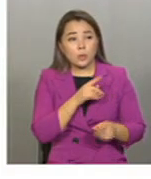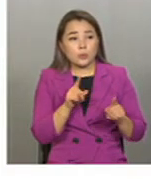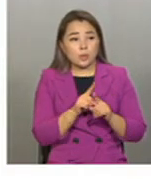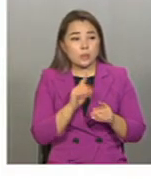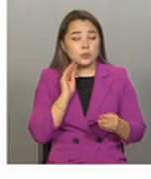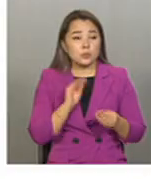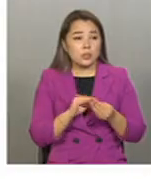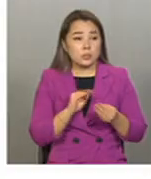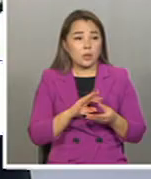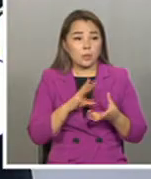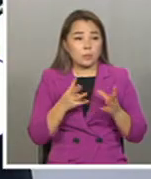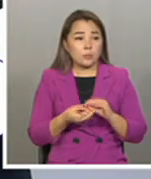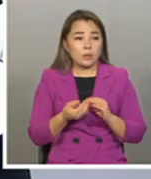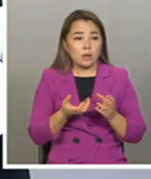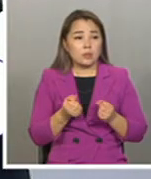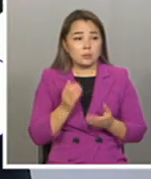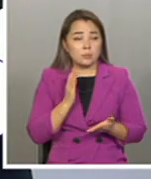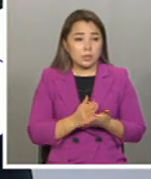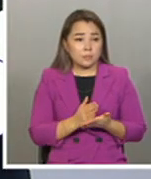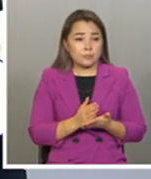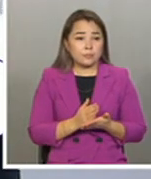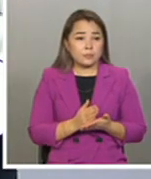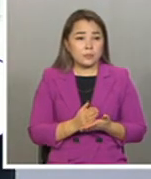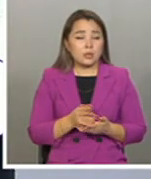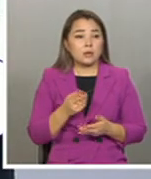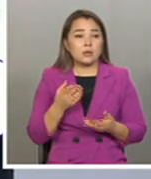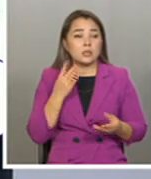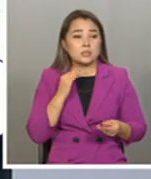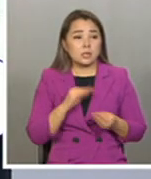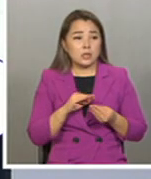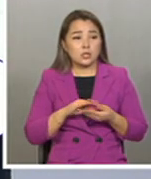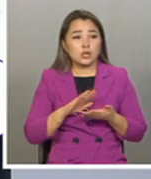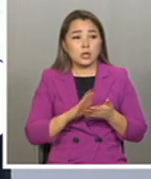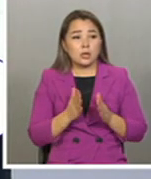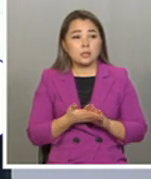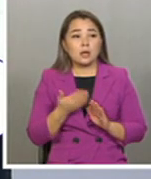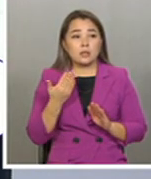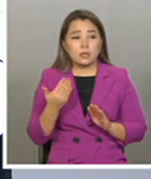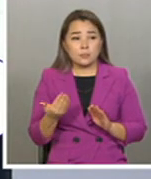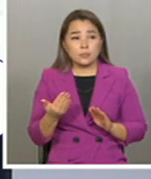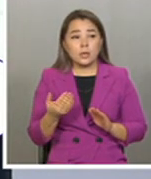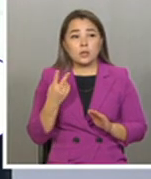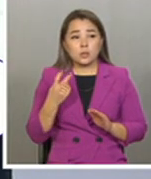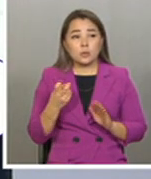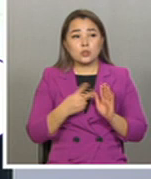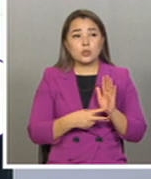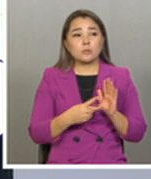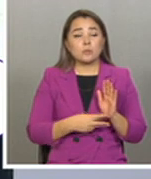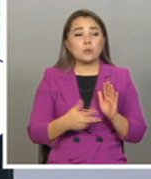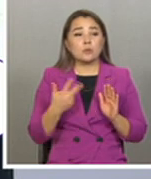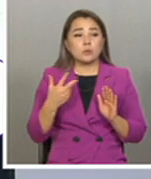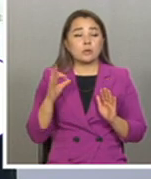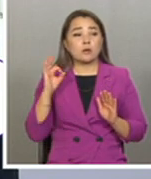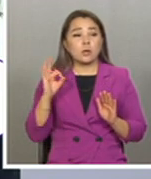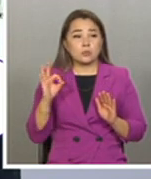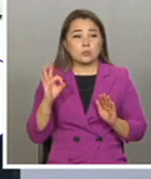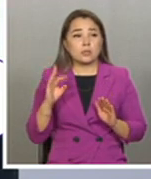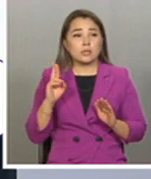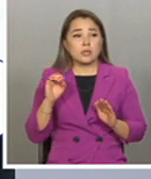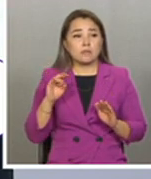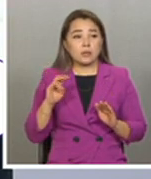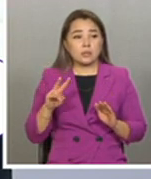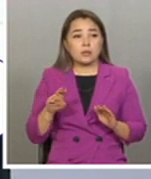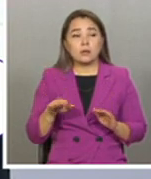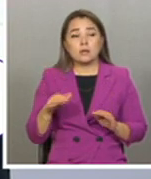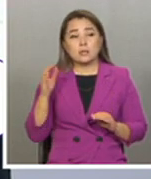тұрақты көлем алады. Қалыпты жағдайда, яғни 273 градус Кельвин